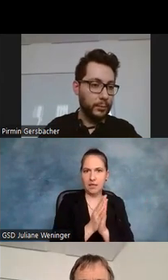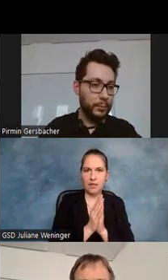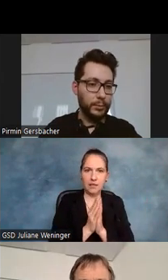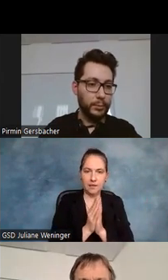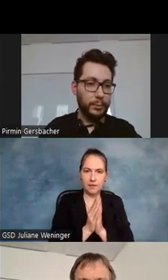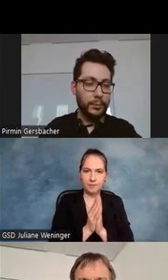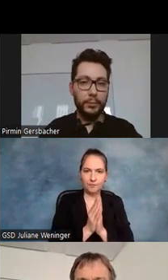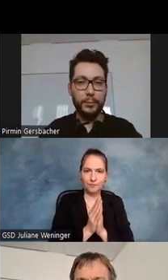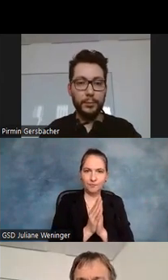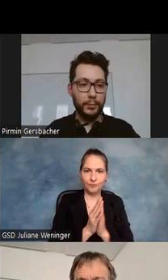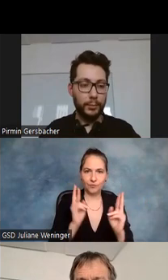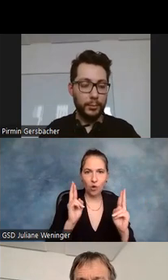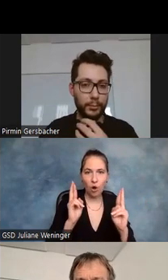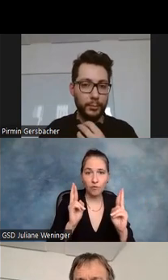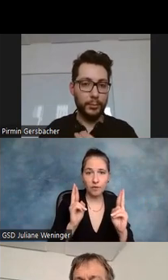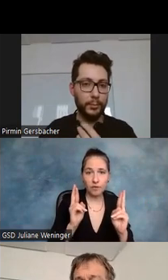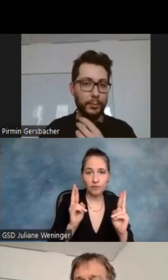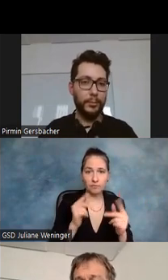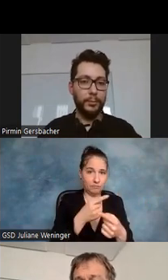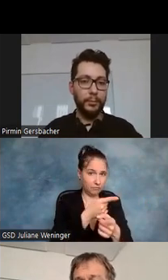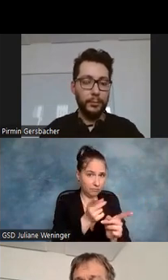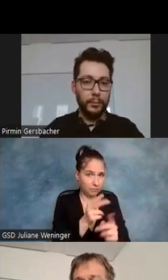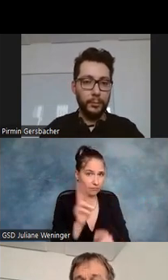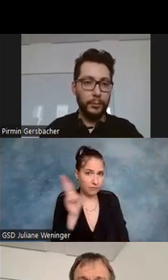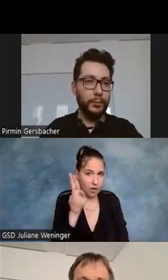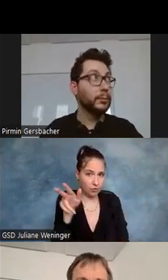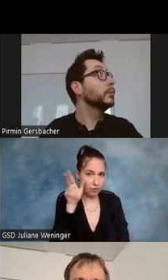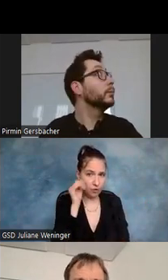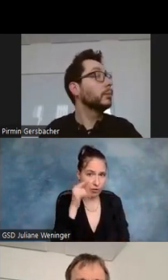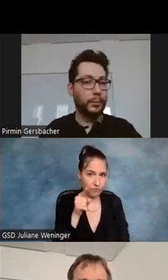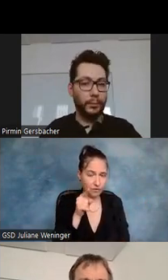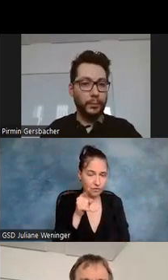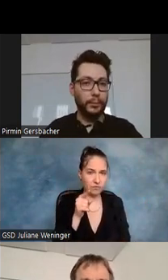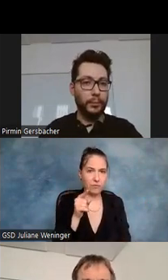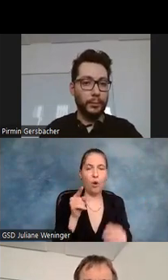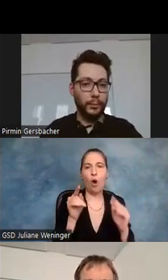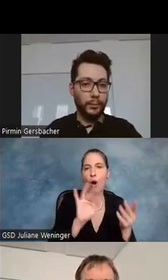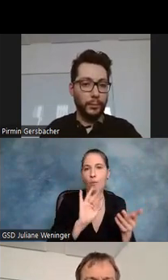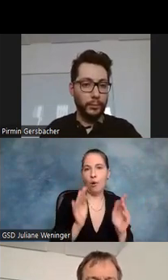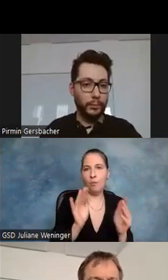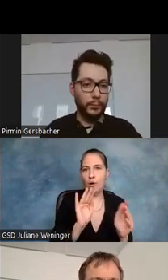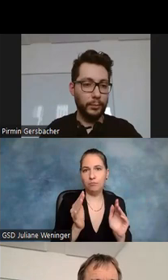und ich hoffe, dass ihr, die jetzt zugehört habt, ob ihr nun